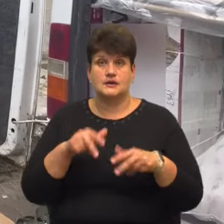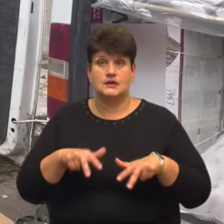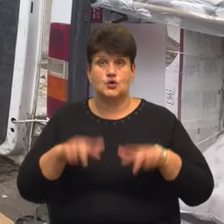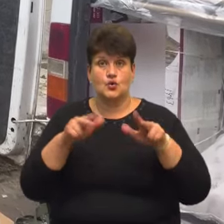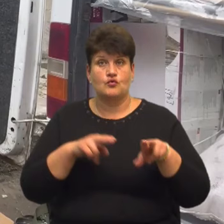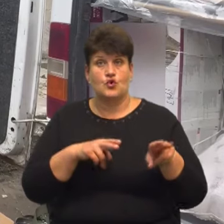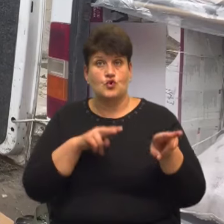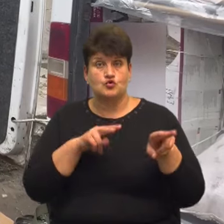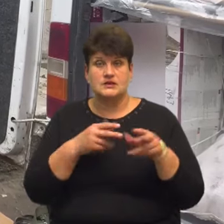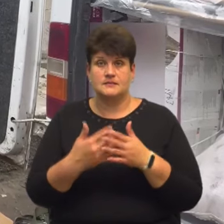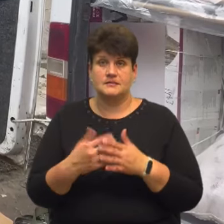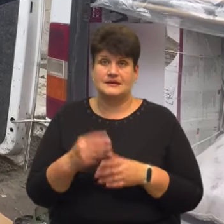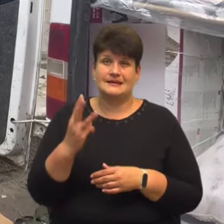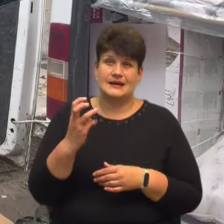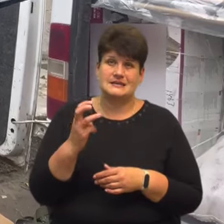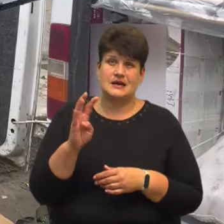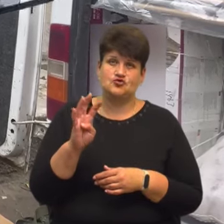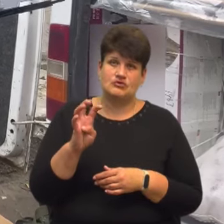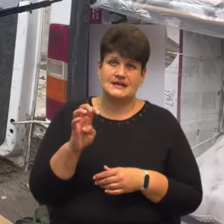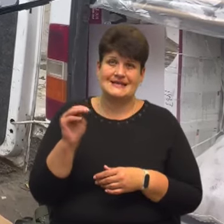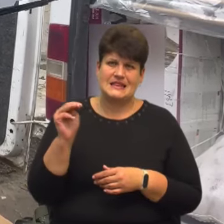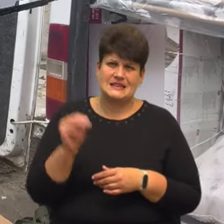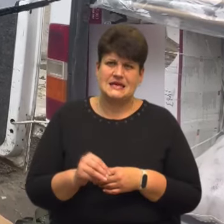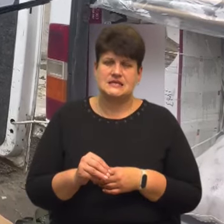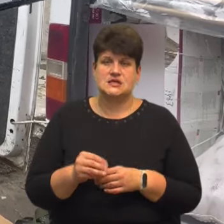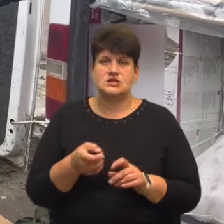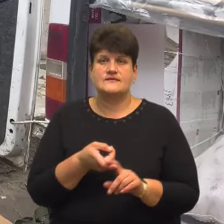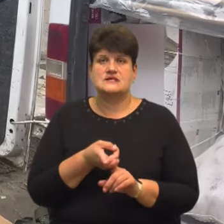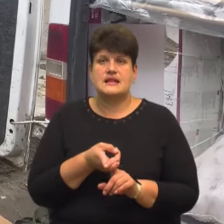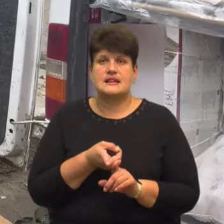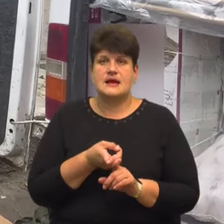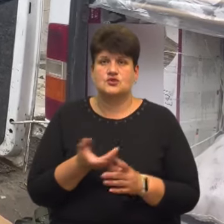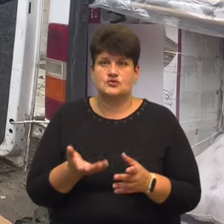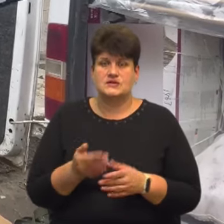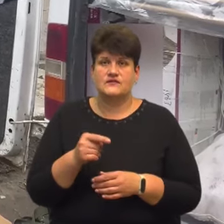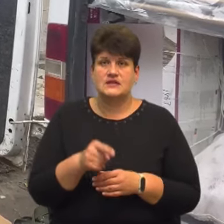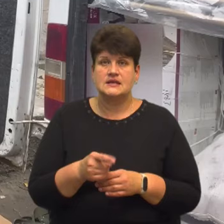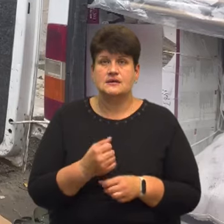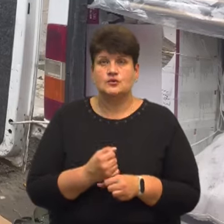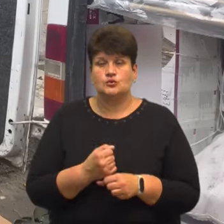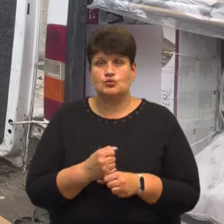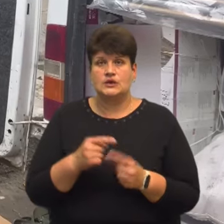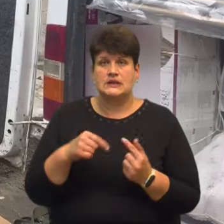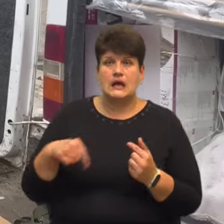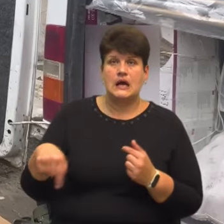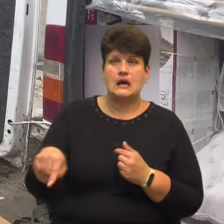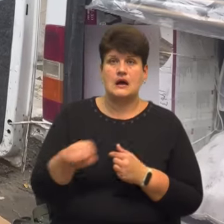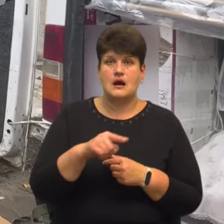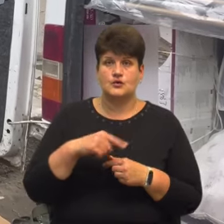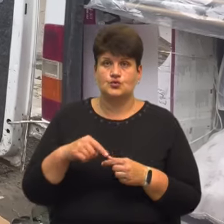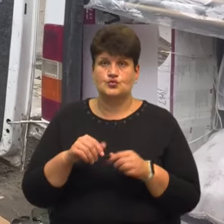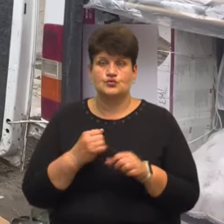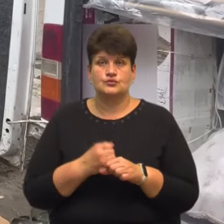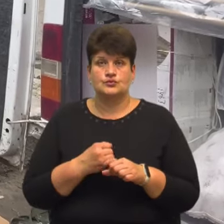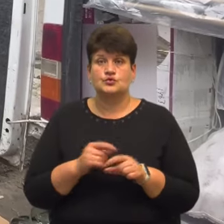в районі 300-400 000 в залежності від ну від її дії від радіосудії від від того що